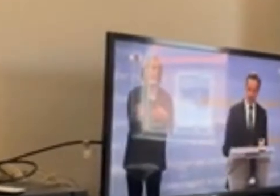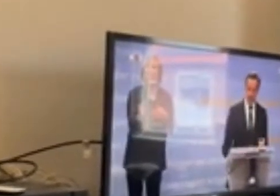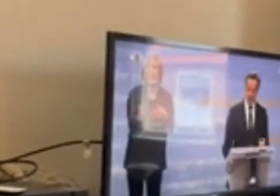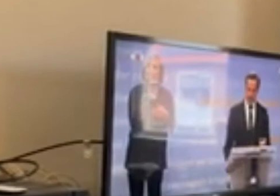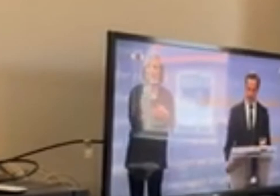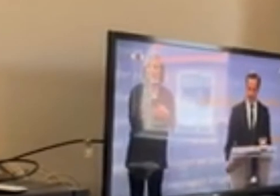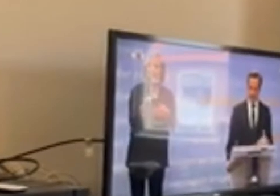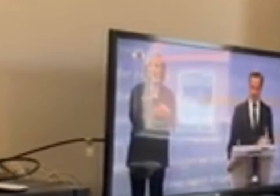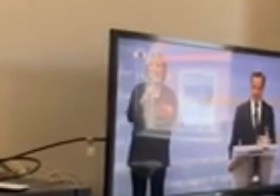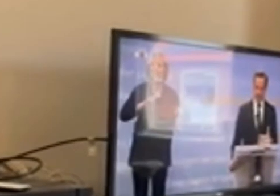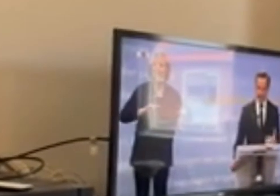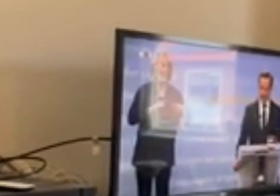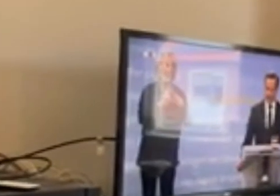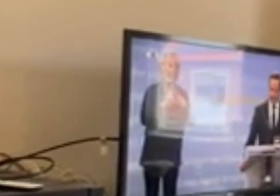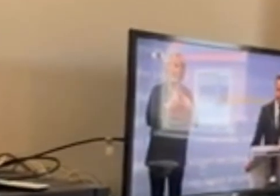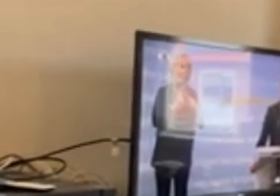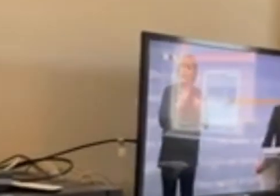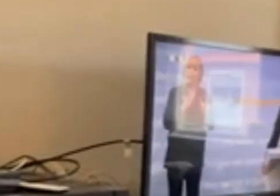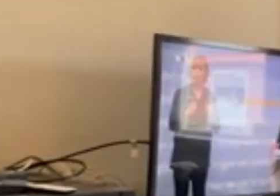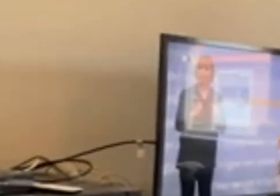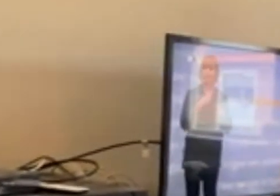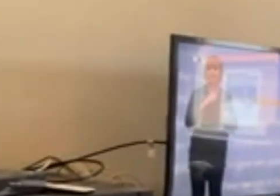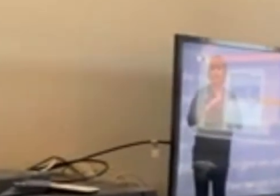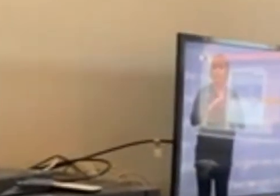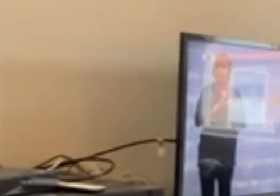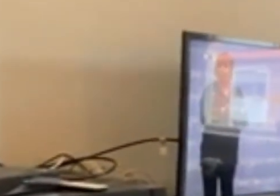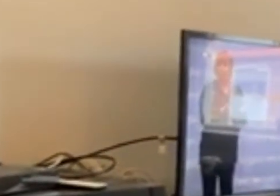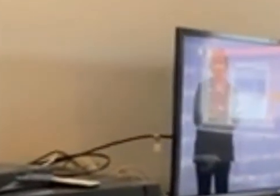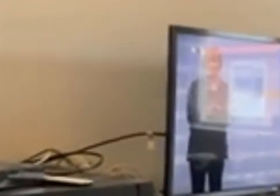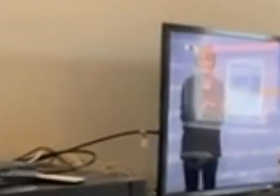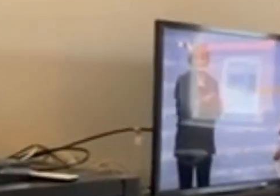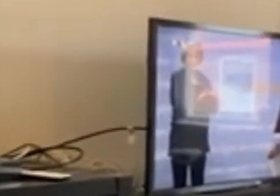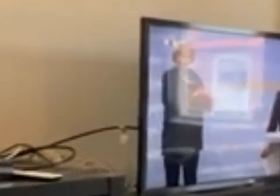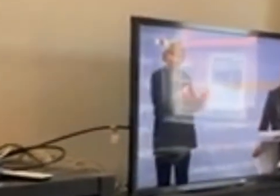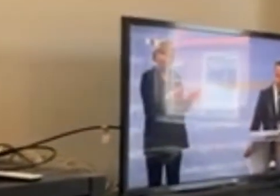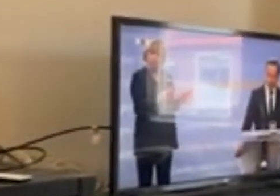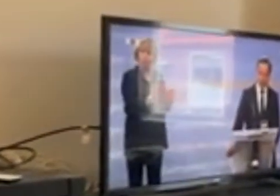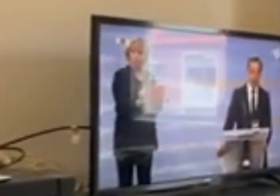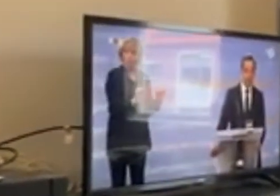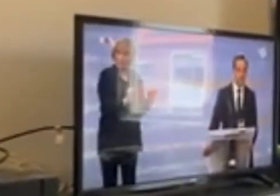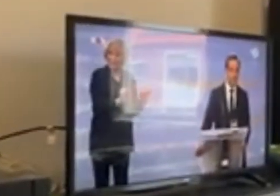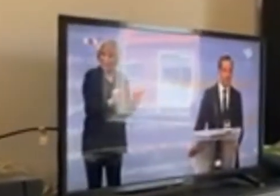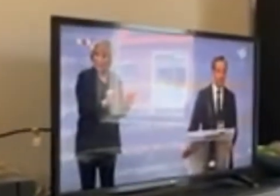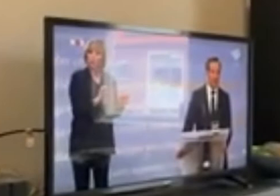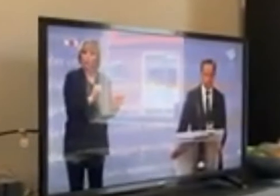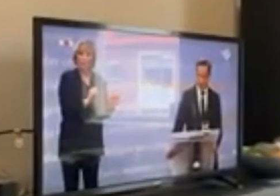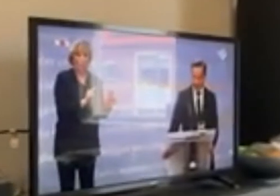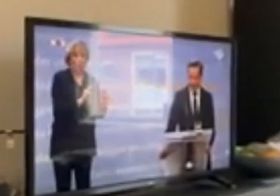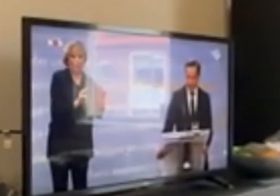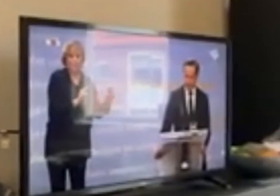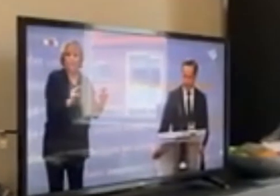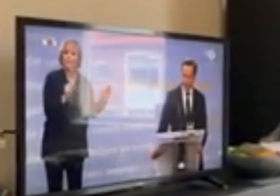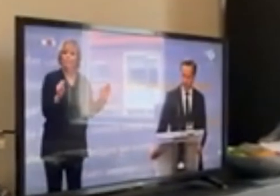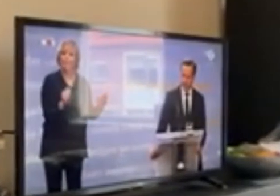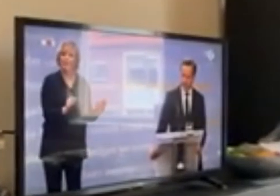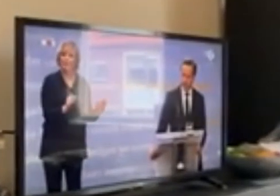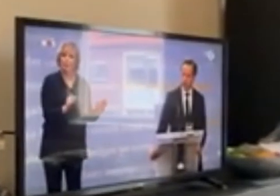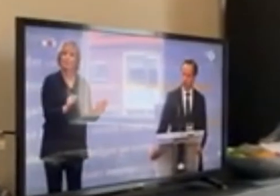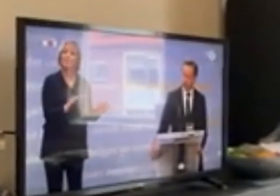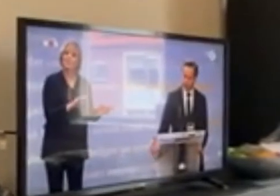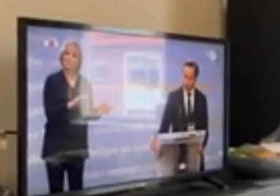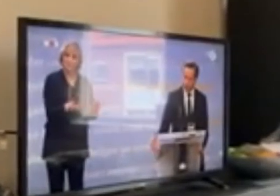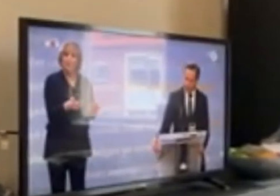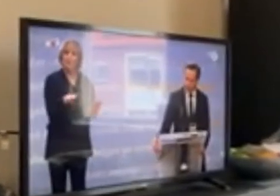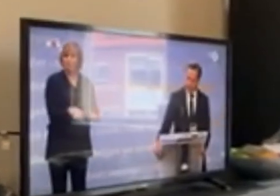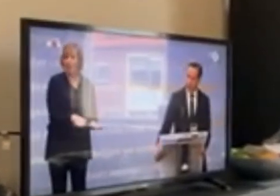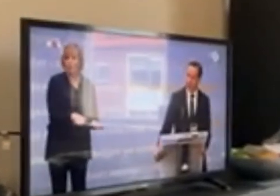kwetsbaren en de mensen die voor hen zorgen. Want als zij beschermd zijn, worden er minder mensen ziek, overlijden er minder mensen, wordt